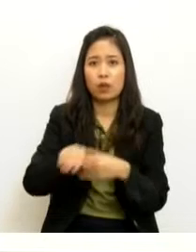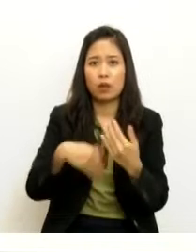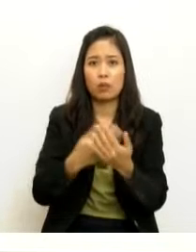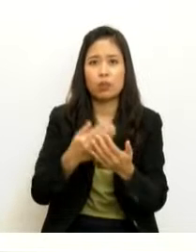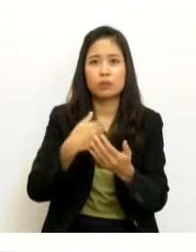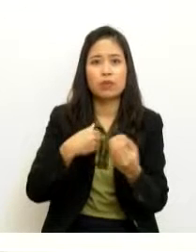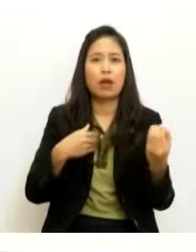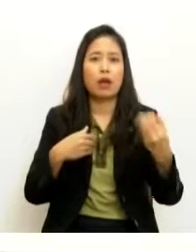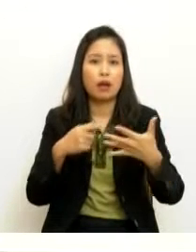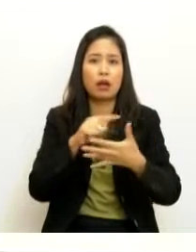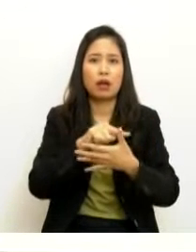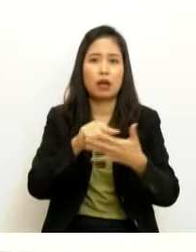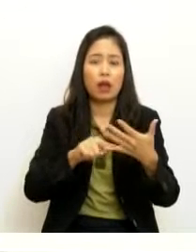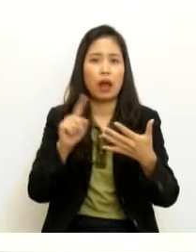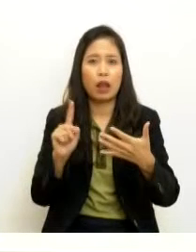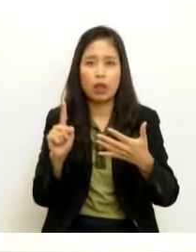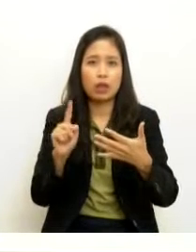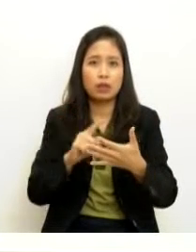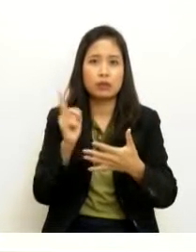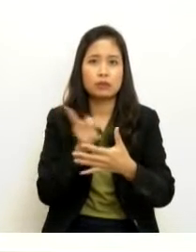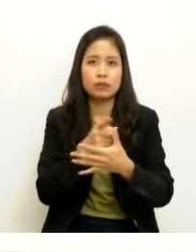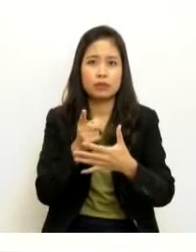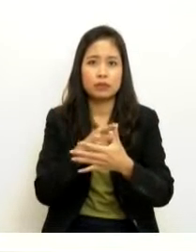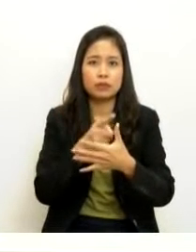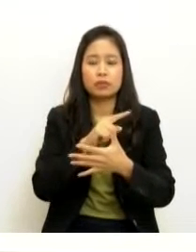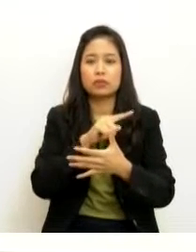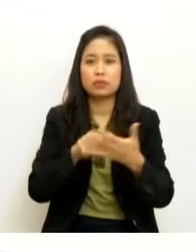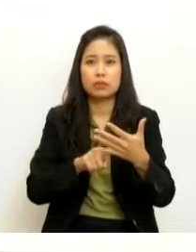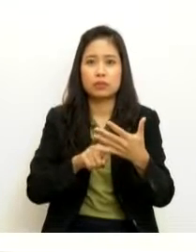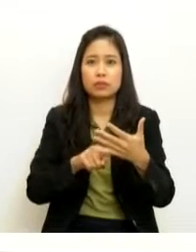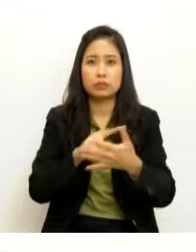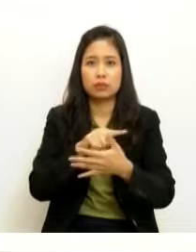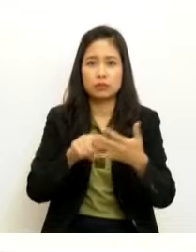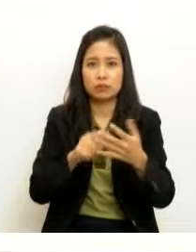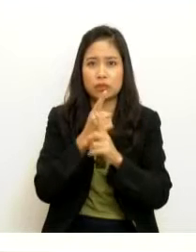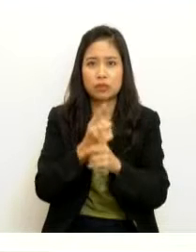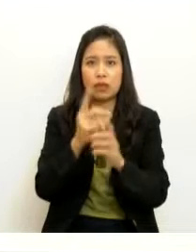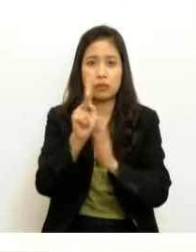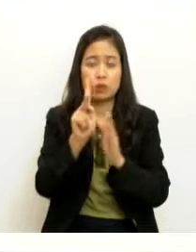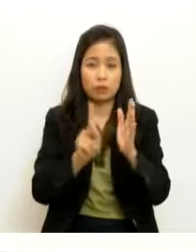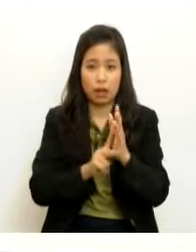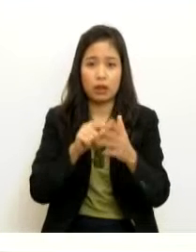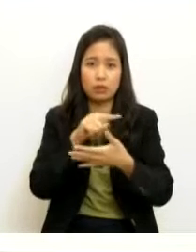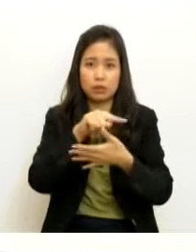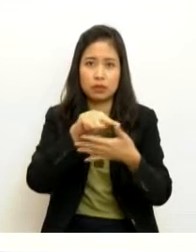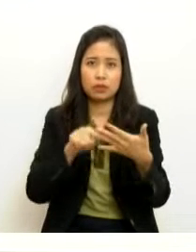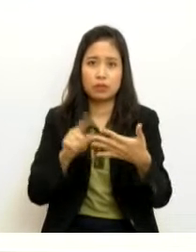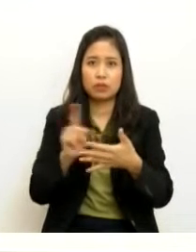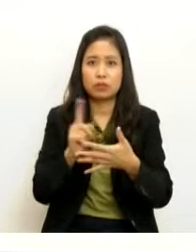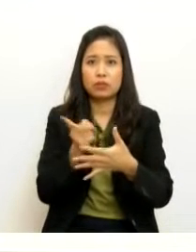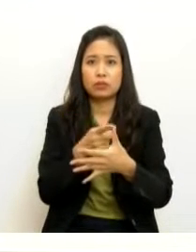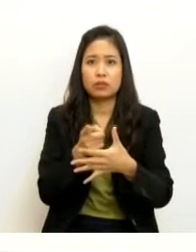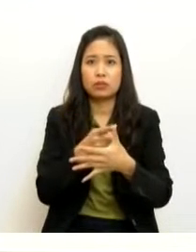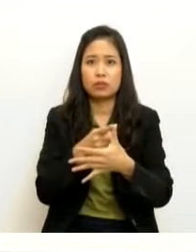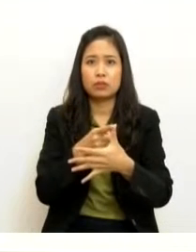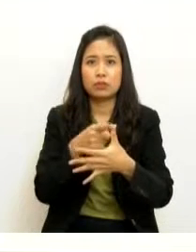านหลักใหญ่ๆหรือ4งานหลักที่เป็นตามกฎหมายก็คือ1ภาระงานที่คุณ